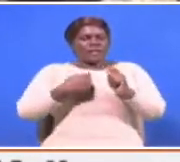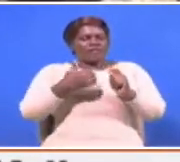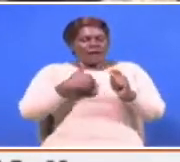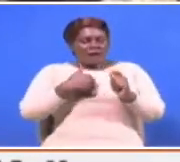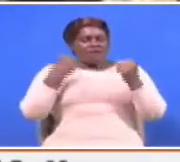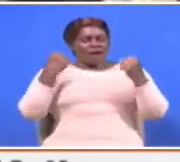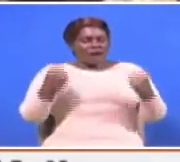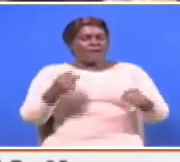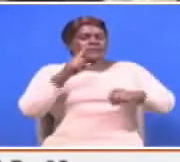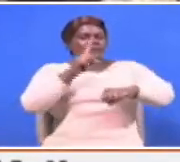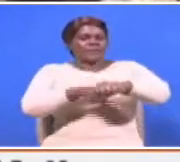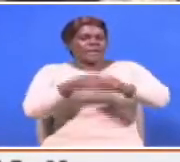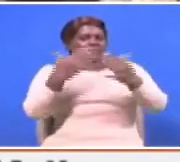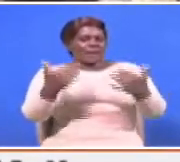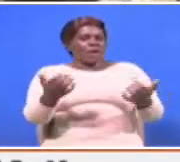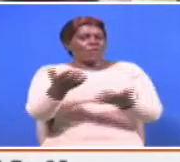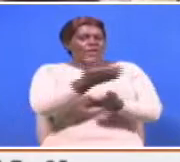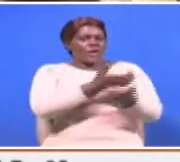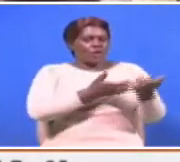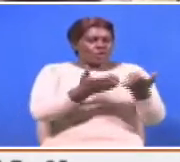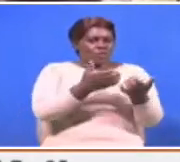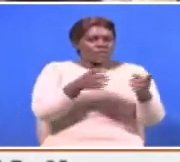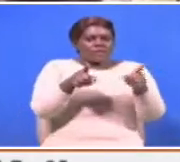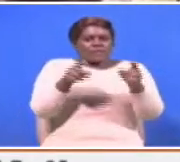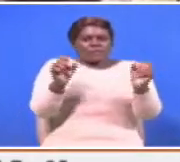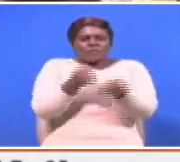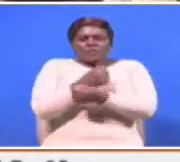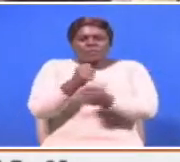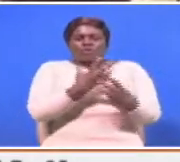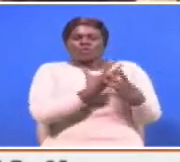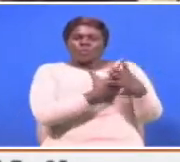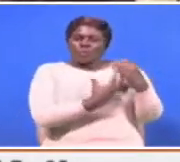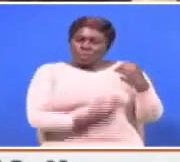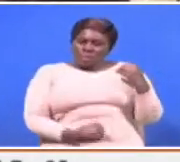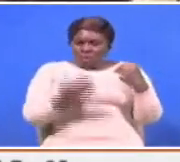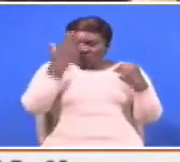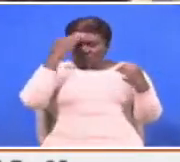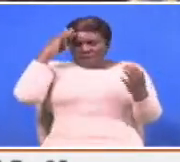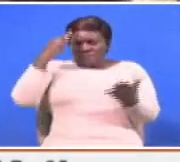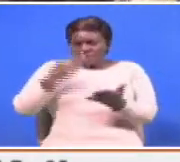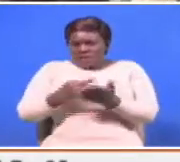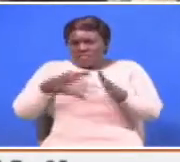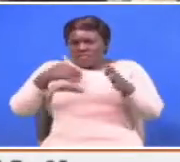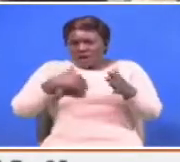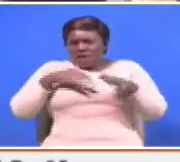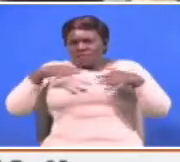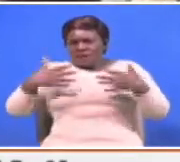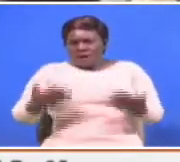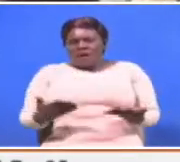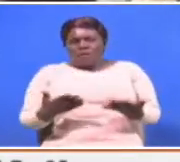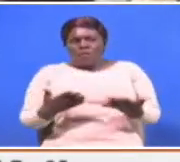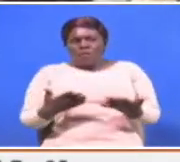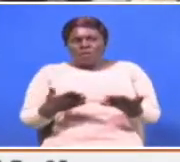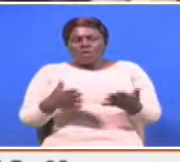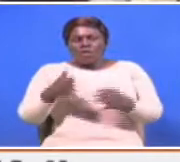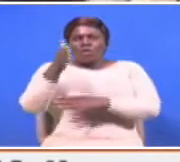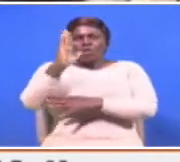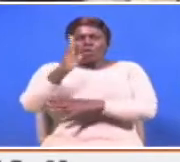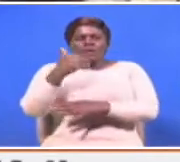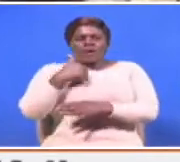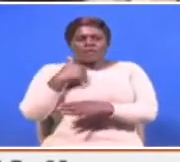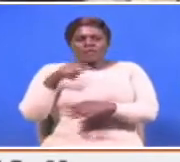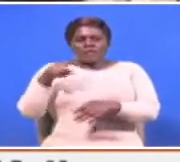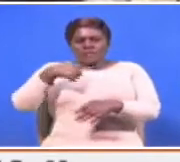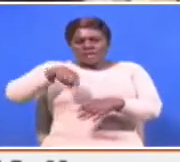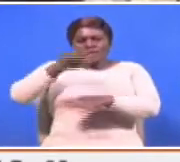wakati mgumu kiuchumi, lakini hatuwezi kufa moyo kwa sababu tuna imani ya kwamba tuviumbe vyake Mwenyezi Mungu. Na hivyo